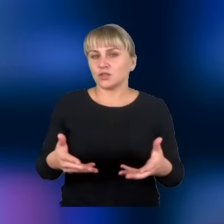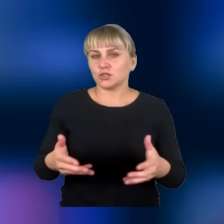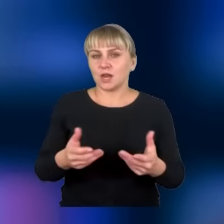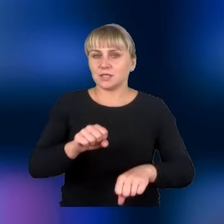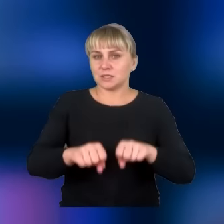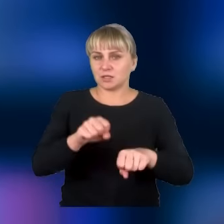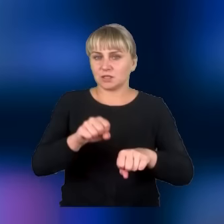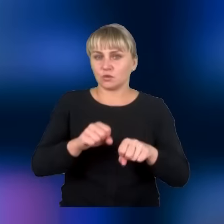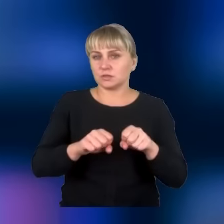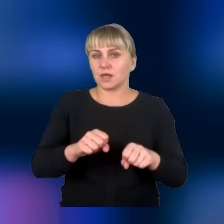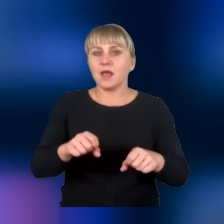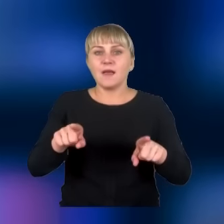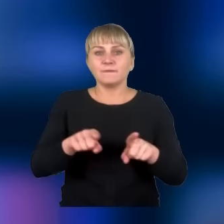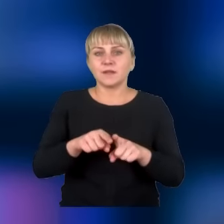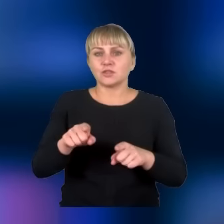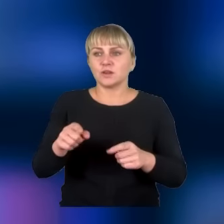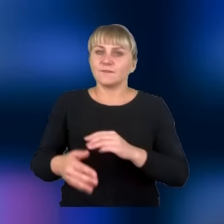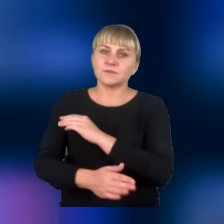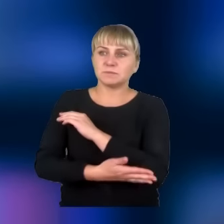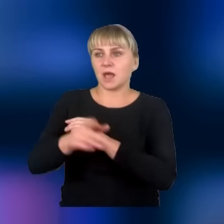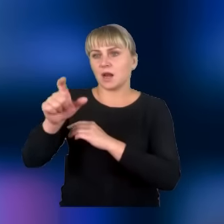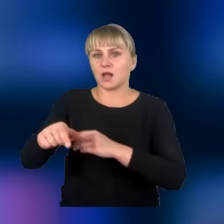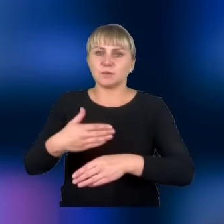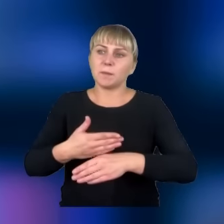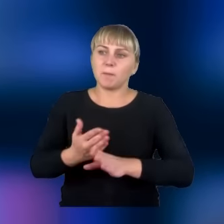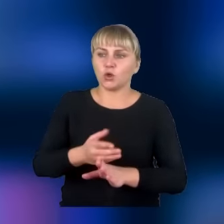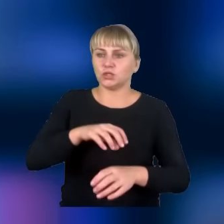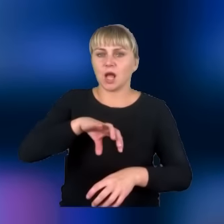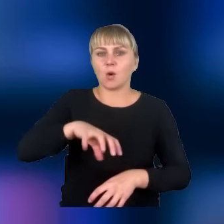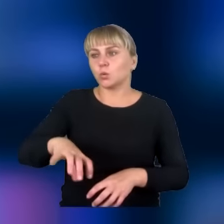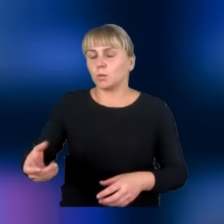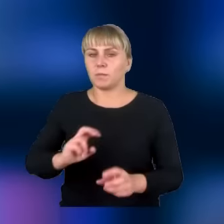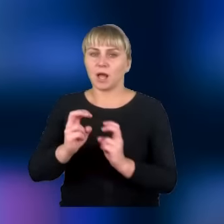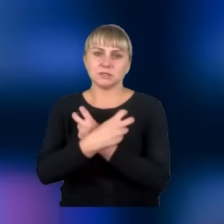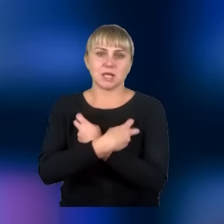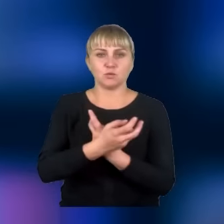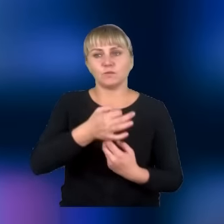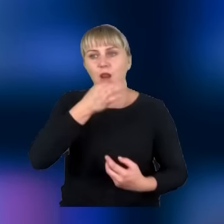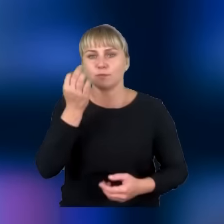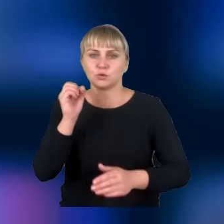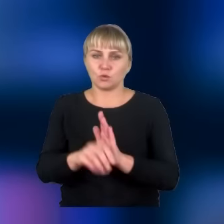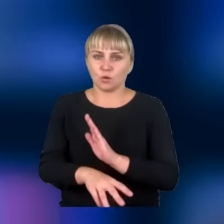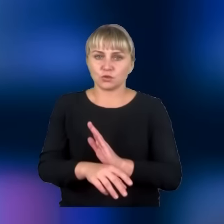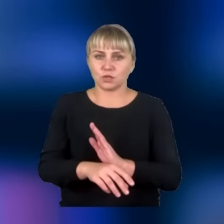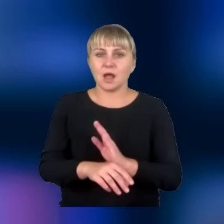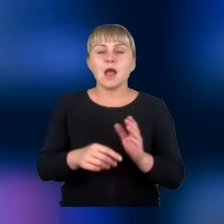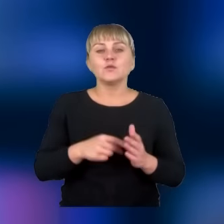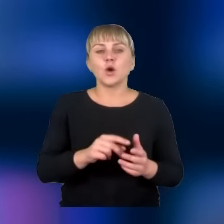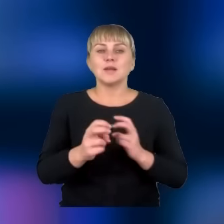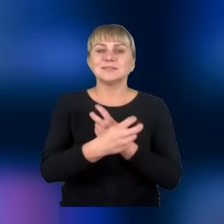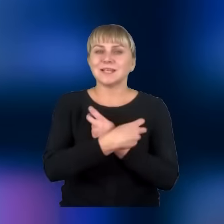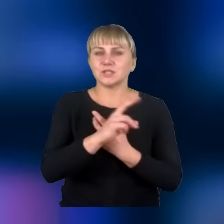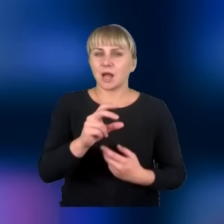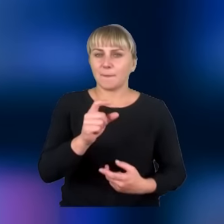ministra Bodnara w segregacji sędziów na lepszych i gorszych. Sędzia Sądu Najwyższego Zbigniew Kapiński na naszej antenie stwierdził, że to wszystko prowadzi